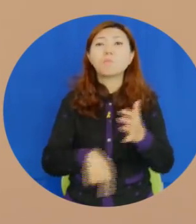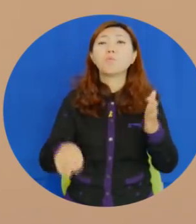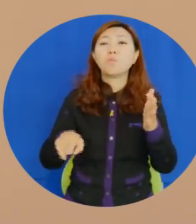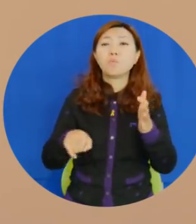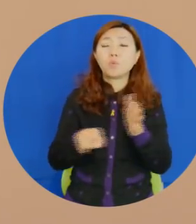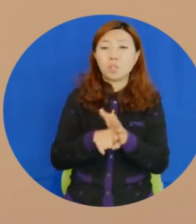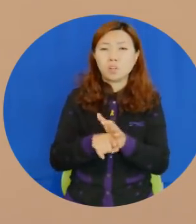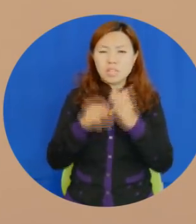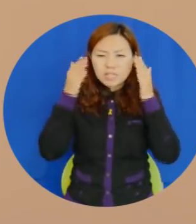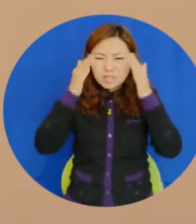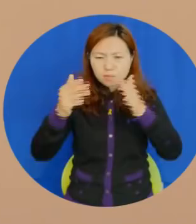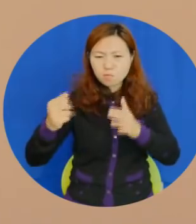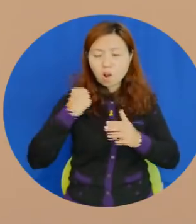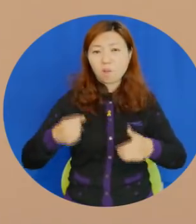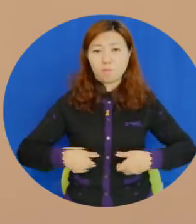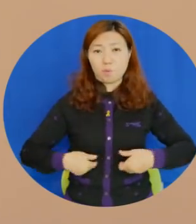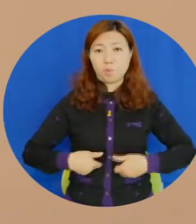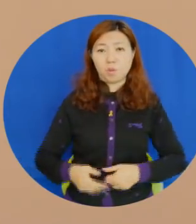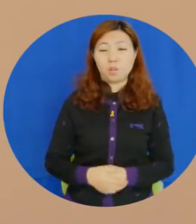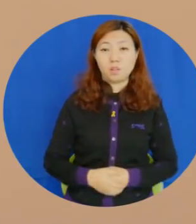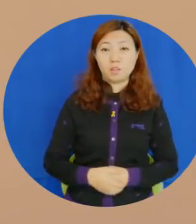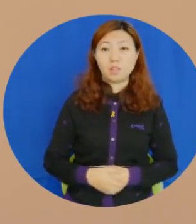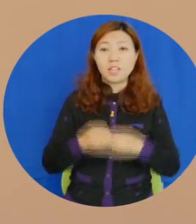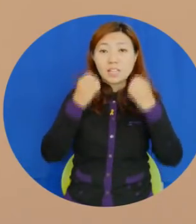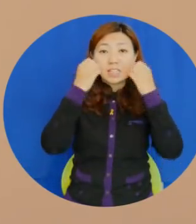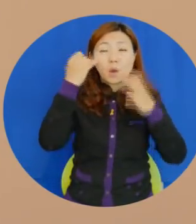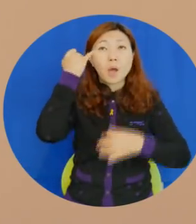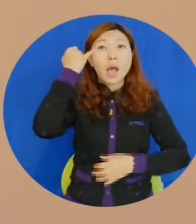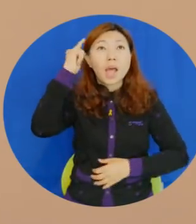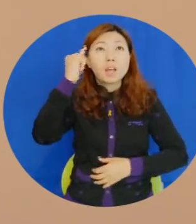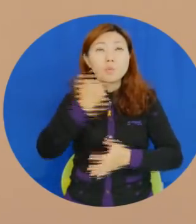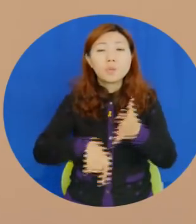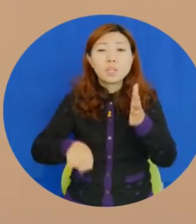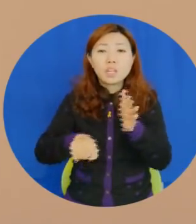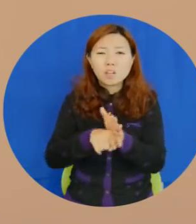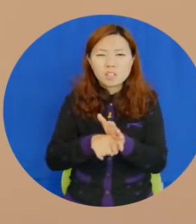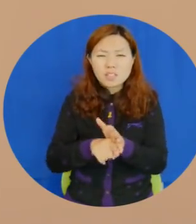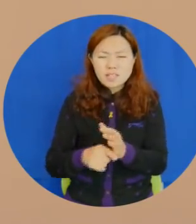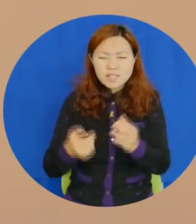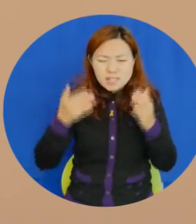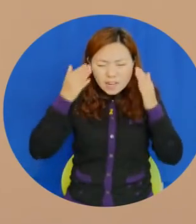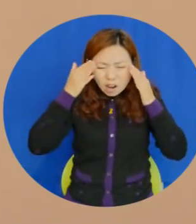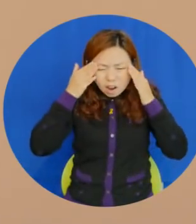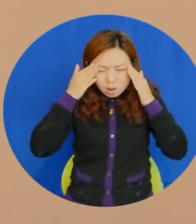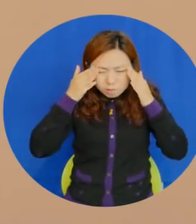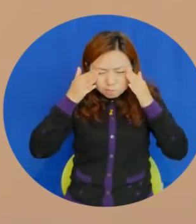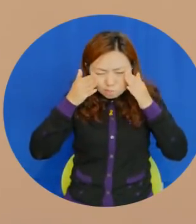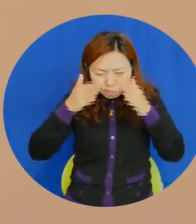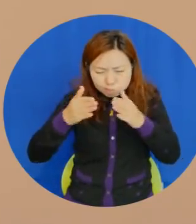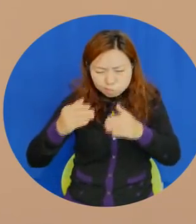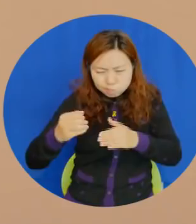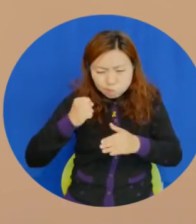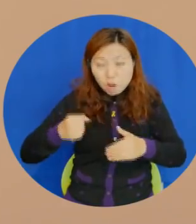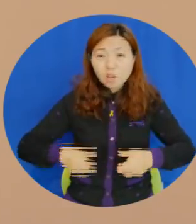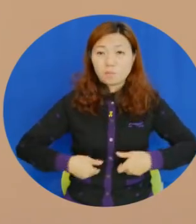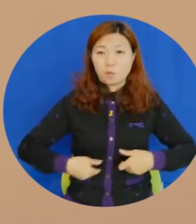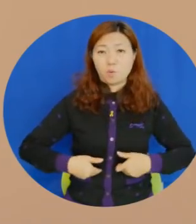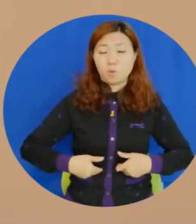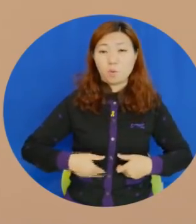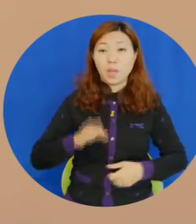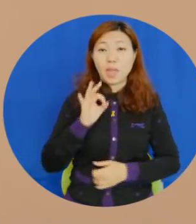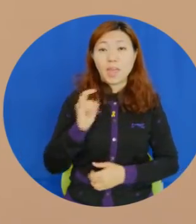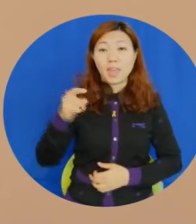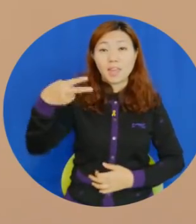창조라는 것은 집중력이 있어야 창조가 됩니다. 여러분들이 뭔가 새로운 아이디어를 내려면 엄청나게 집중을 해야